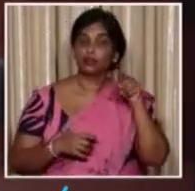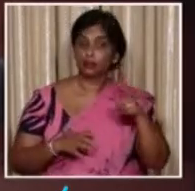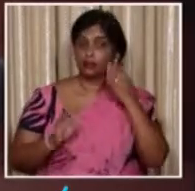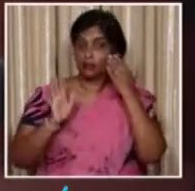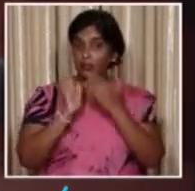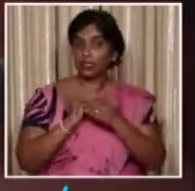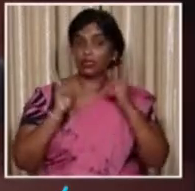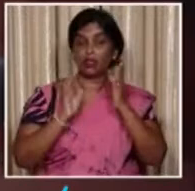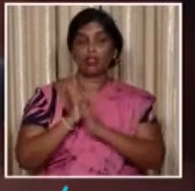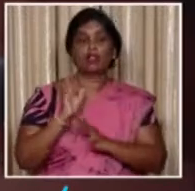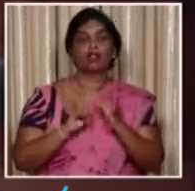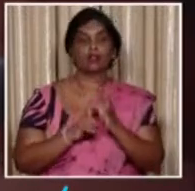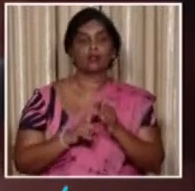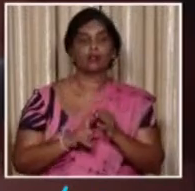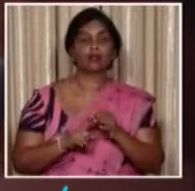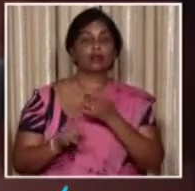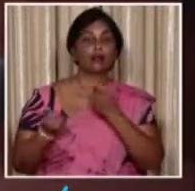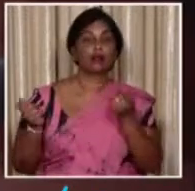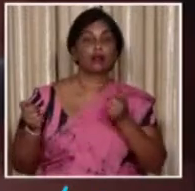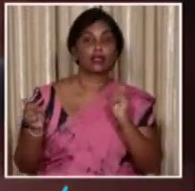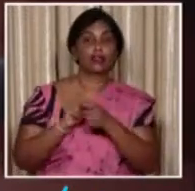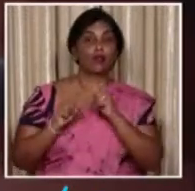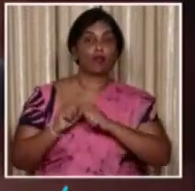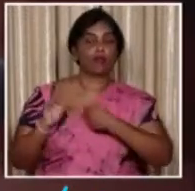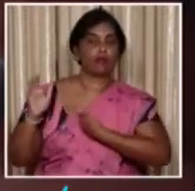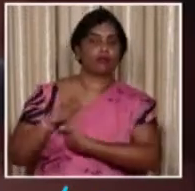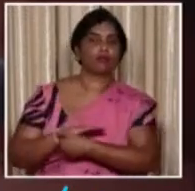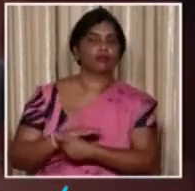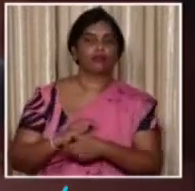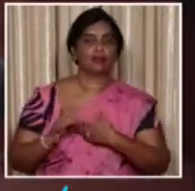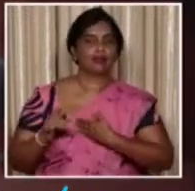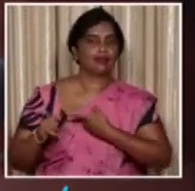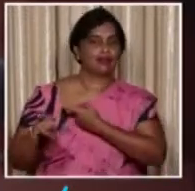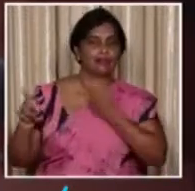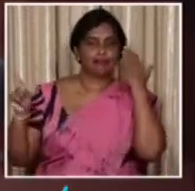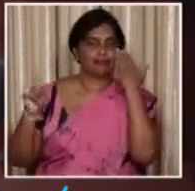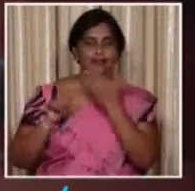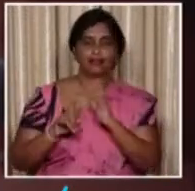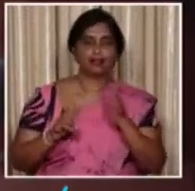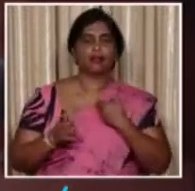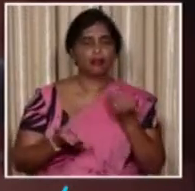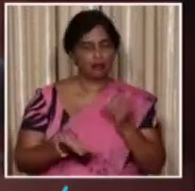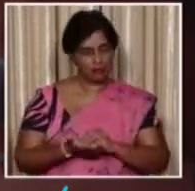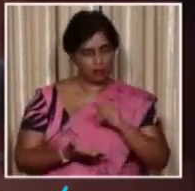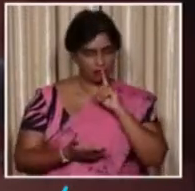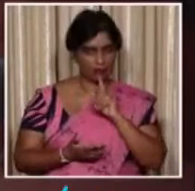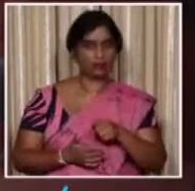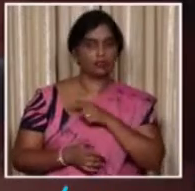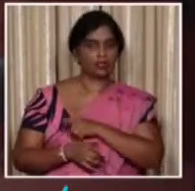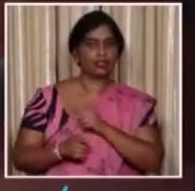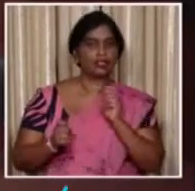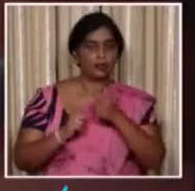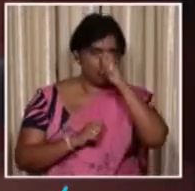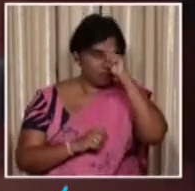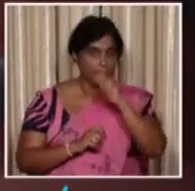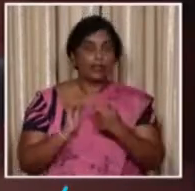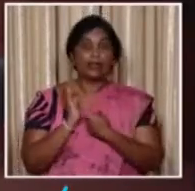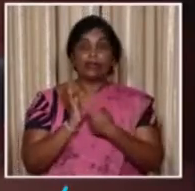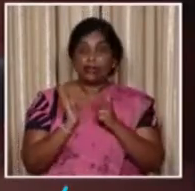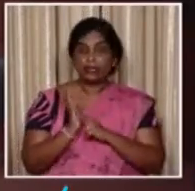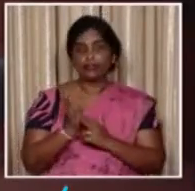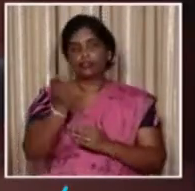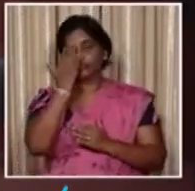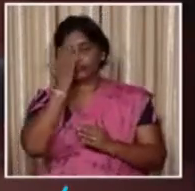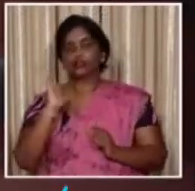කරන ක්‍රීඩා මත කියනවා අපි සම්මිවෙනින් පිට හිටිනවලු අපි සම්මිවෙනින් පිට ඉන්න මම නැවතත් කියනවා ඒ සම්මි කියන මහත්මයා රූපවාහිනිය දැකලා